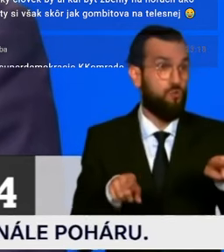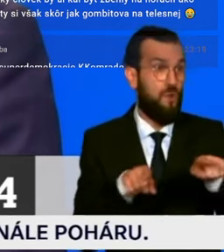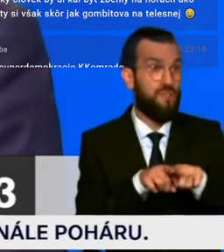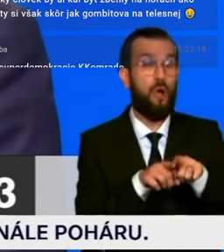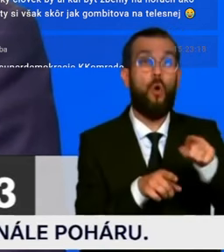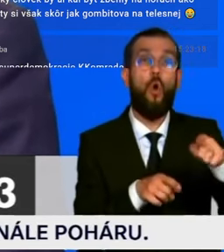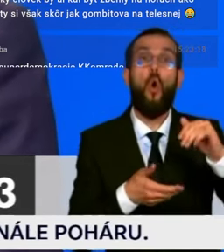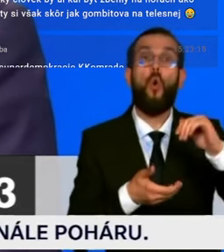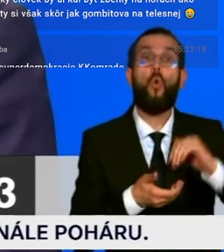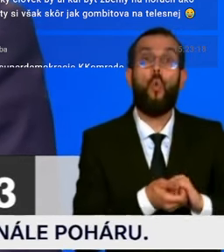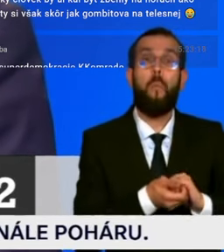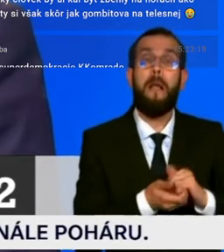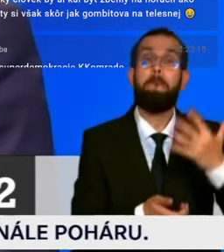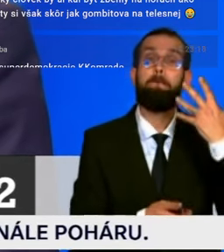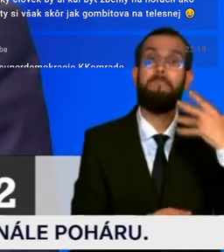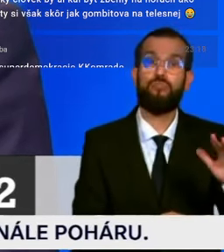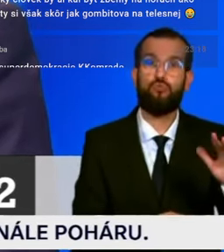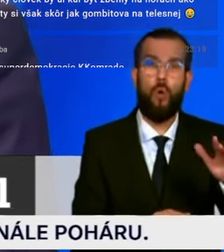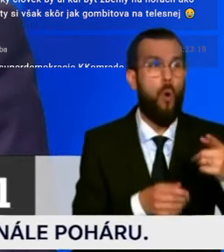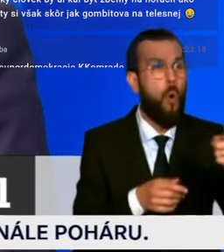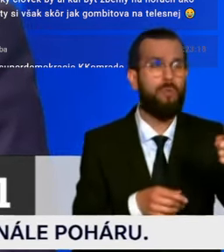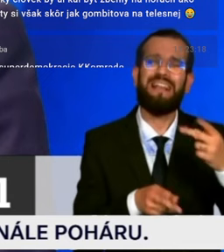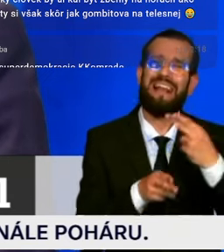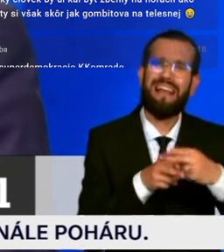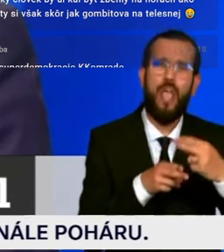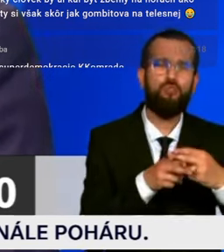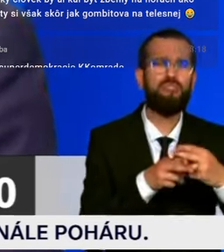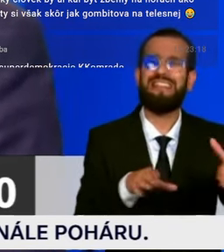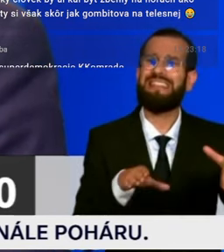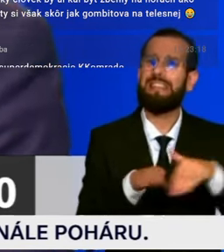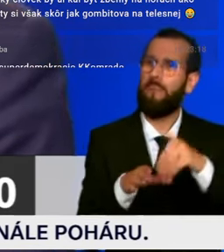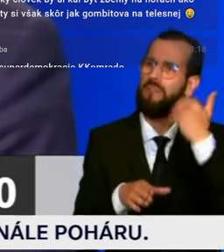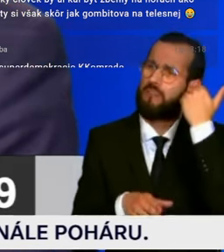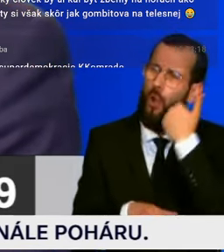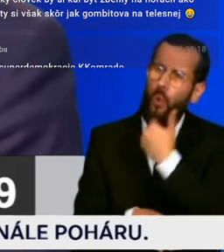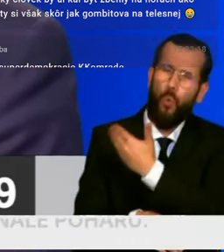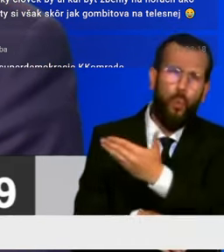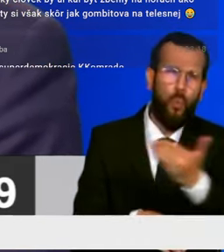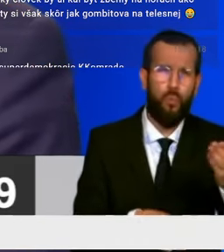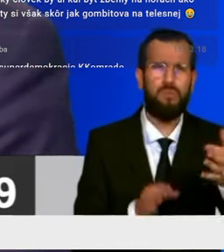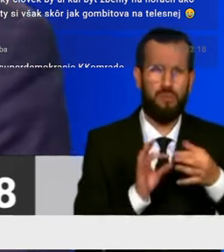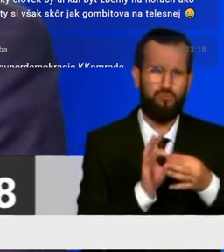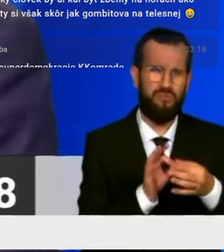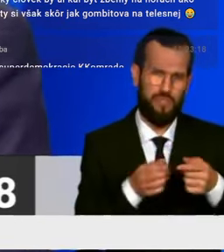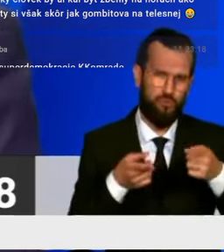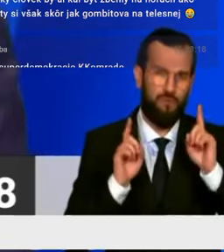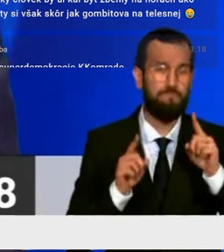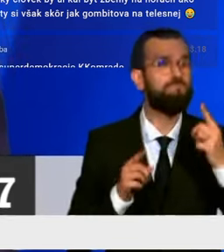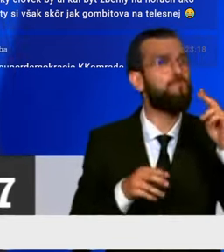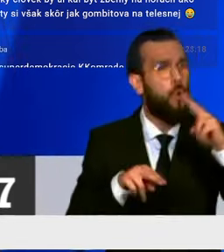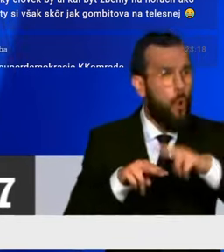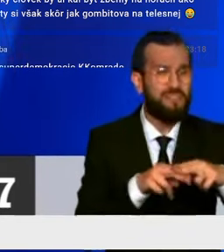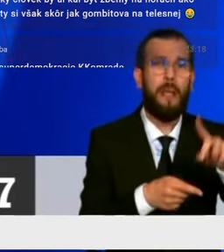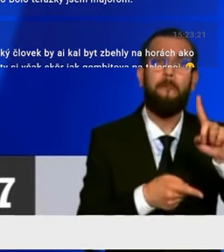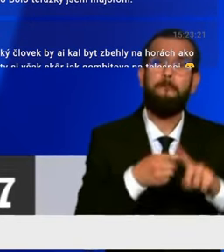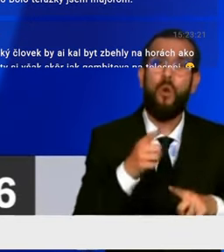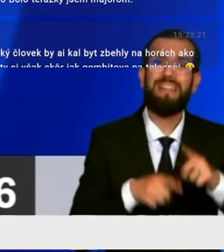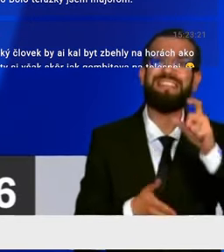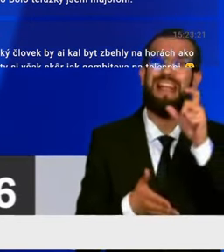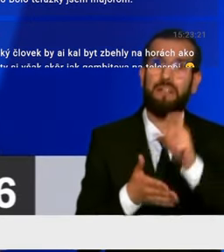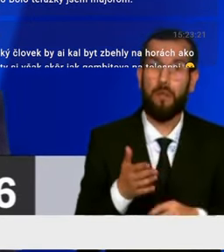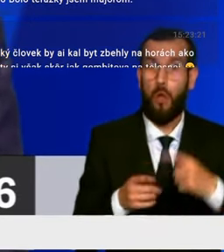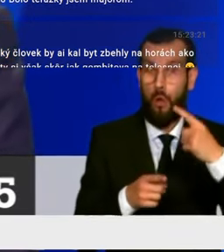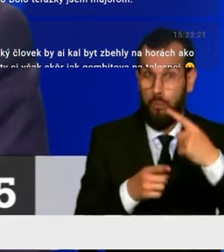zamestnávateľov kor zamestnávajú tisícky poctivo pracujúcich ľudí na Slovensku Ďakujem ďalším politickým stranám vrátane